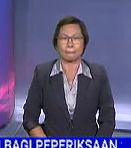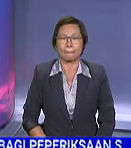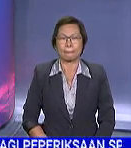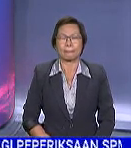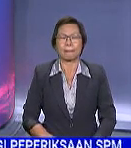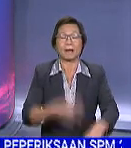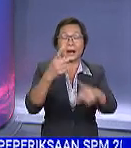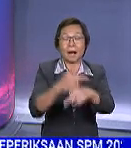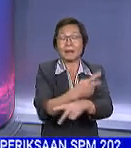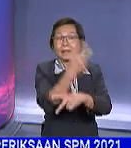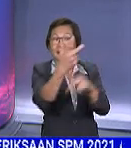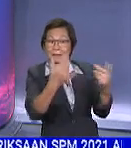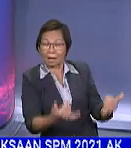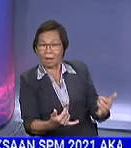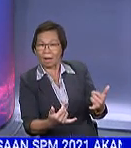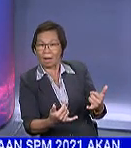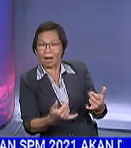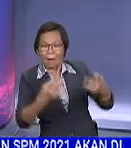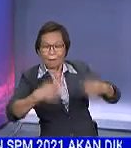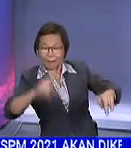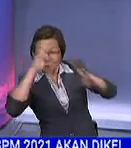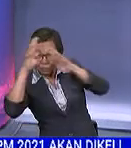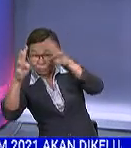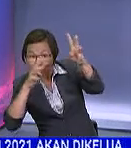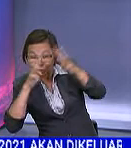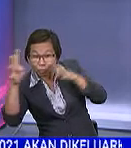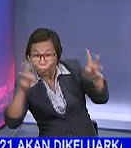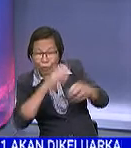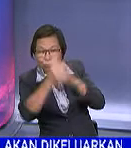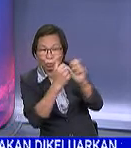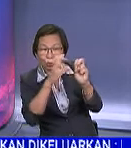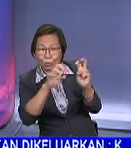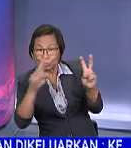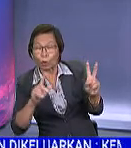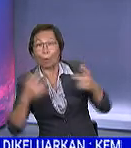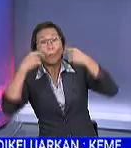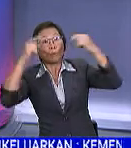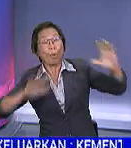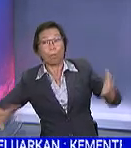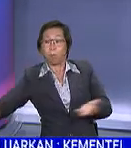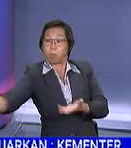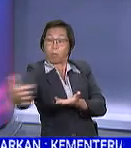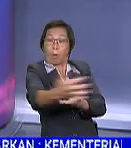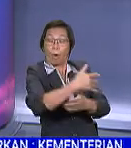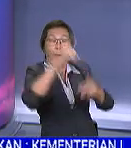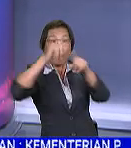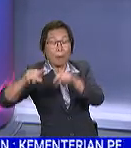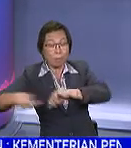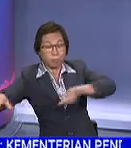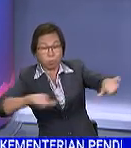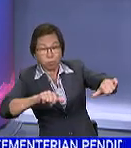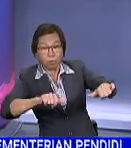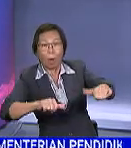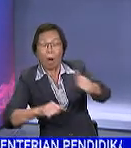Memasuki edisi ketiga, Pasar Reka 2021 berjaya menghimpunkan pelbagai aktiviti bertunjangkan industri